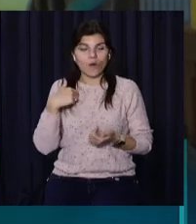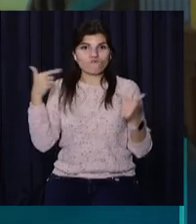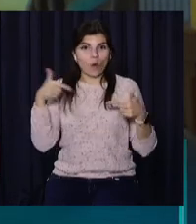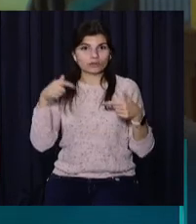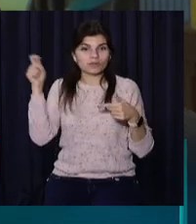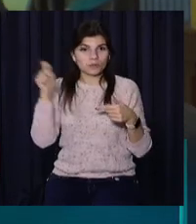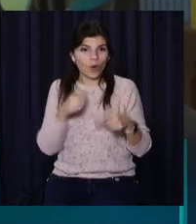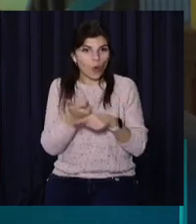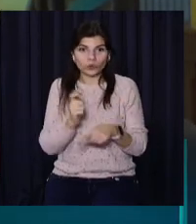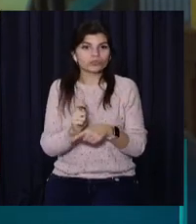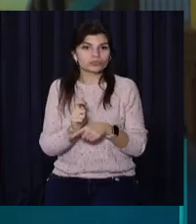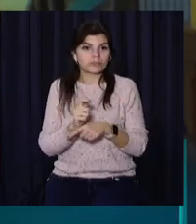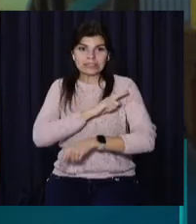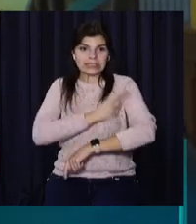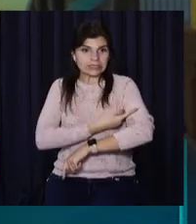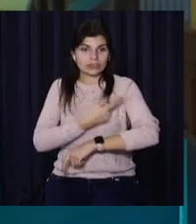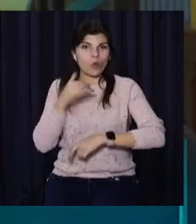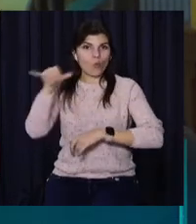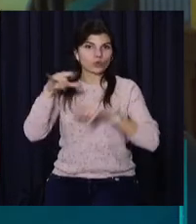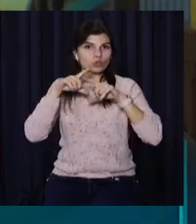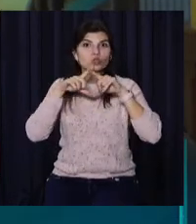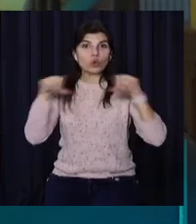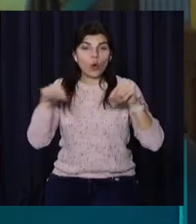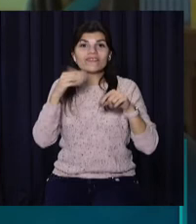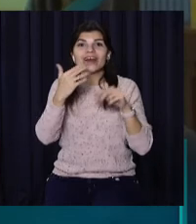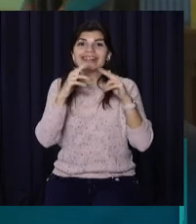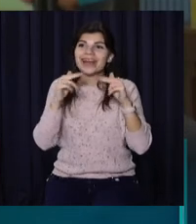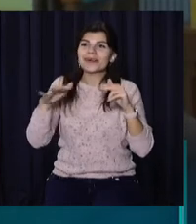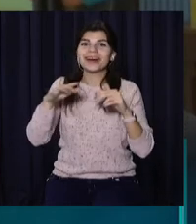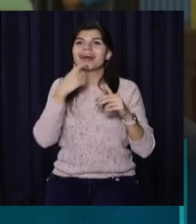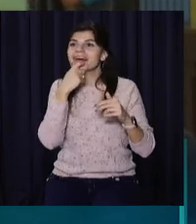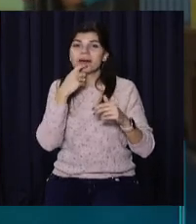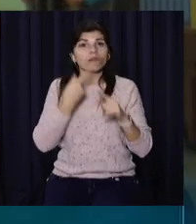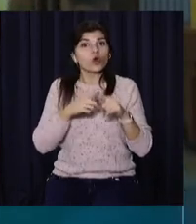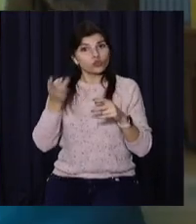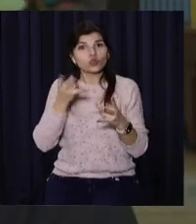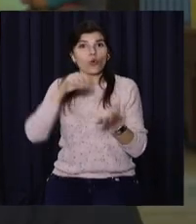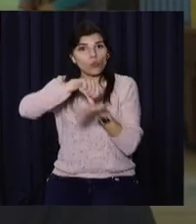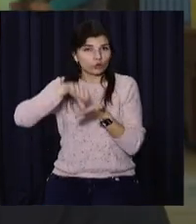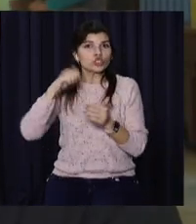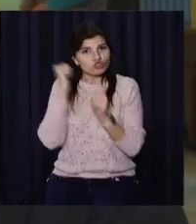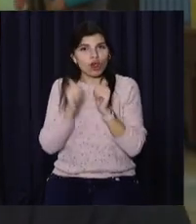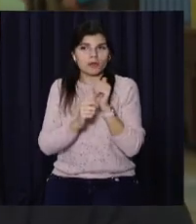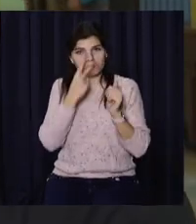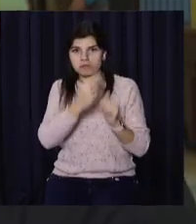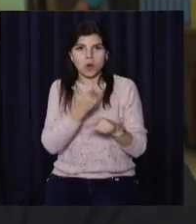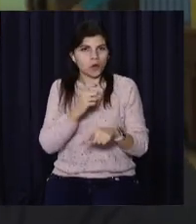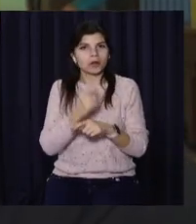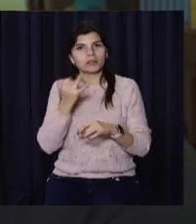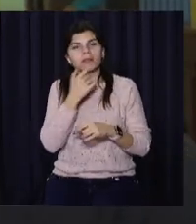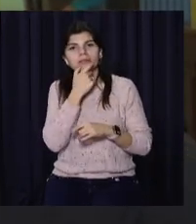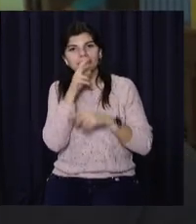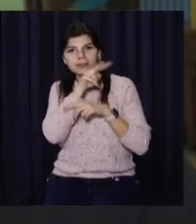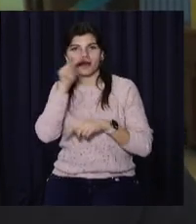Василий Ломаченко, Олександр Усик, Гвоздик, Олександр Гвоздик. Дуже сильна школа у вас. Дай Бог, чаще